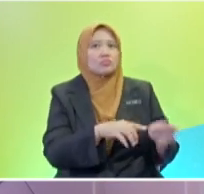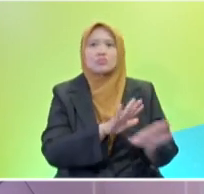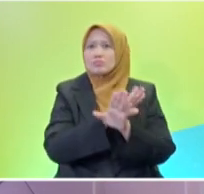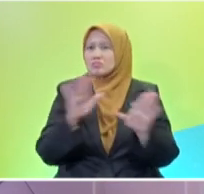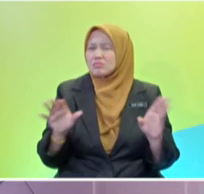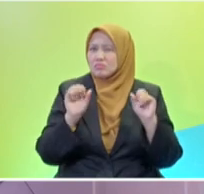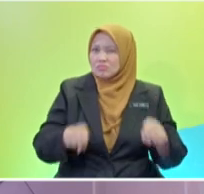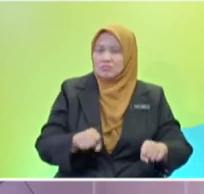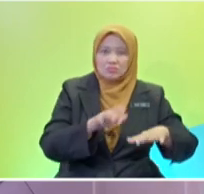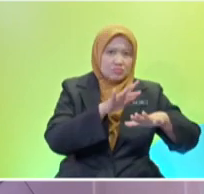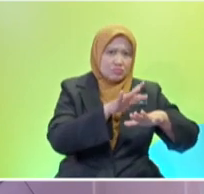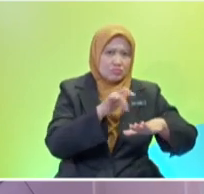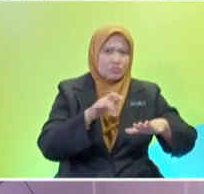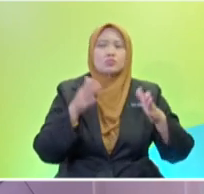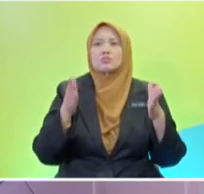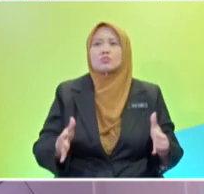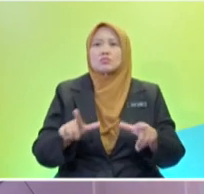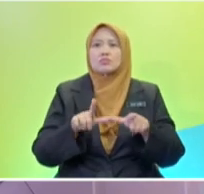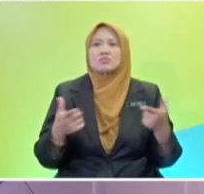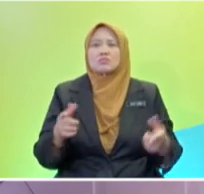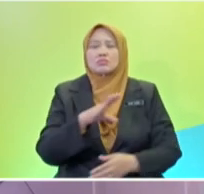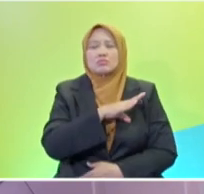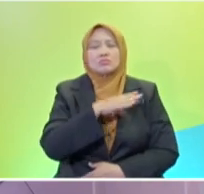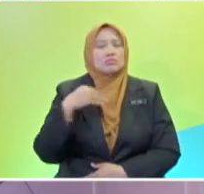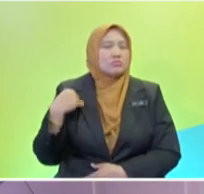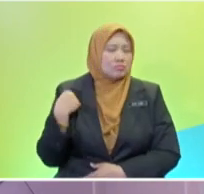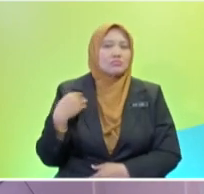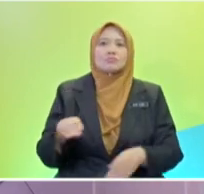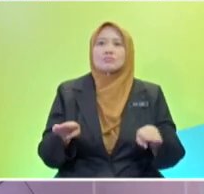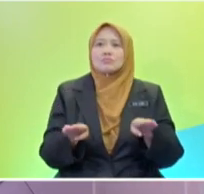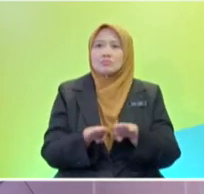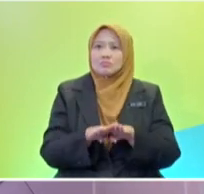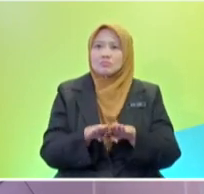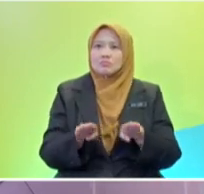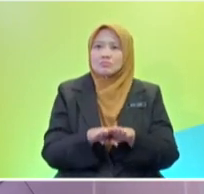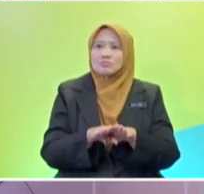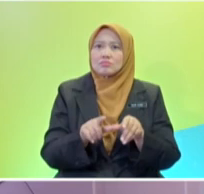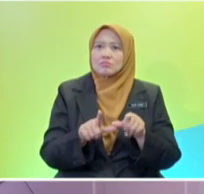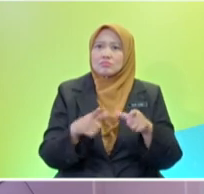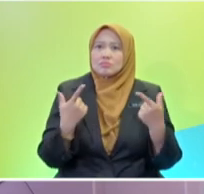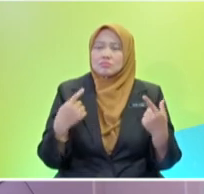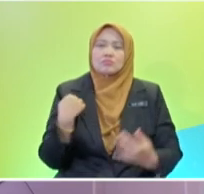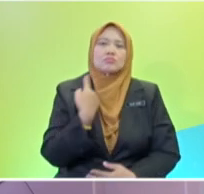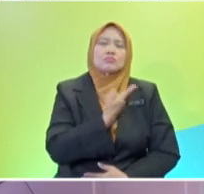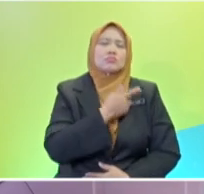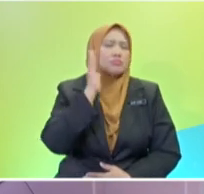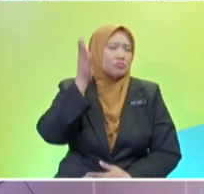disentuh oleh orang lain dan sebagainya kita akan kita akan kita sama-sama